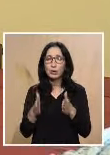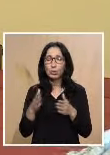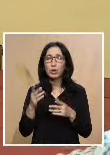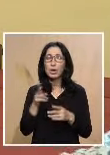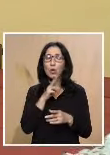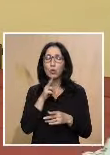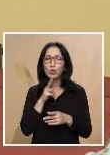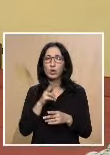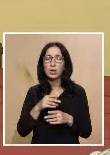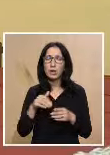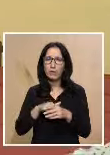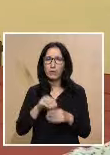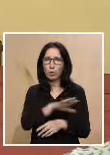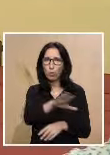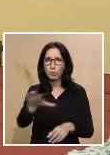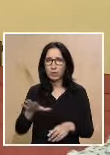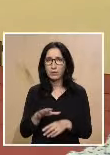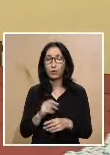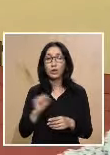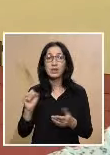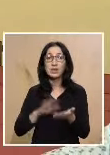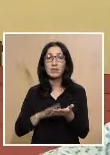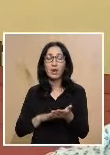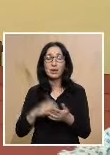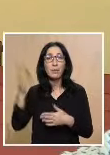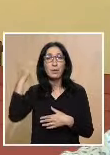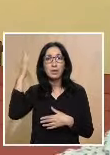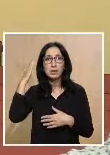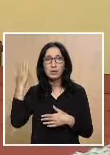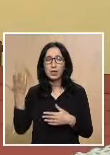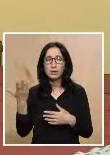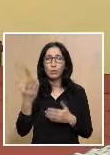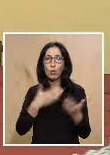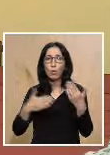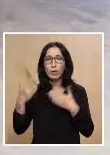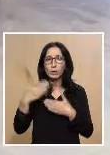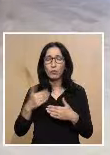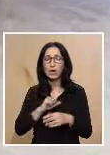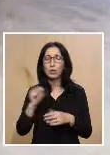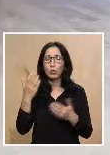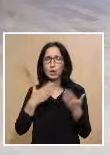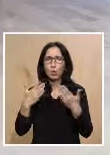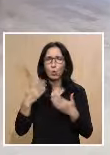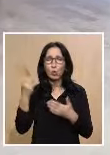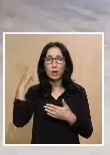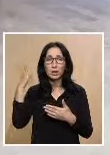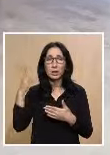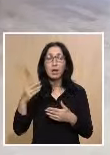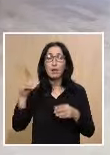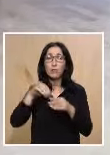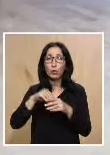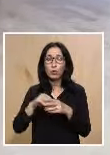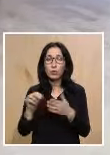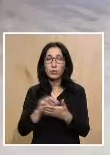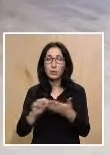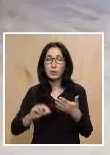на учителя в обществото и с факта, че Министерството на образованието и науката включи